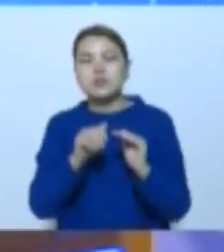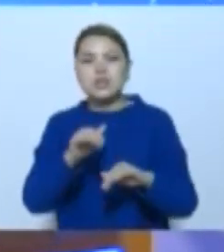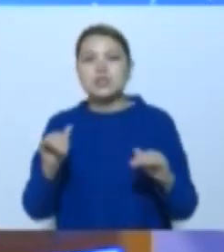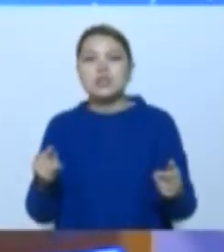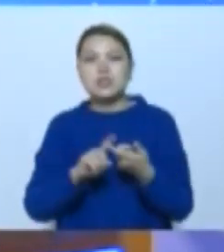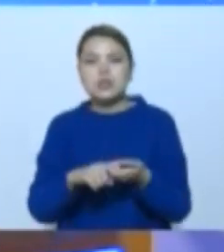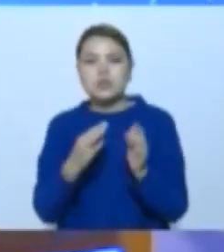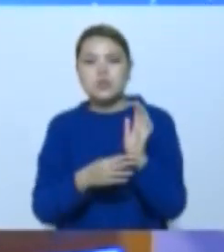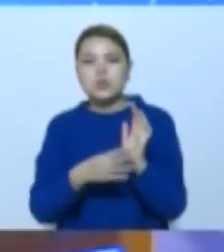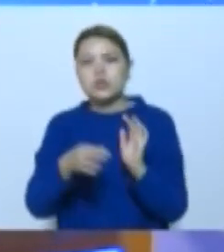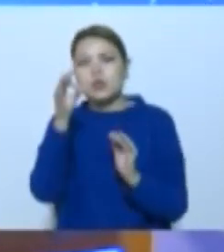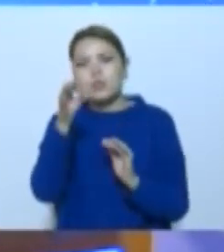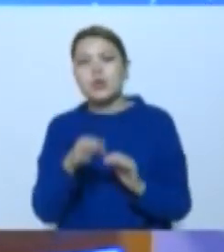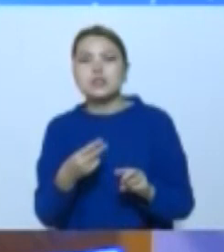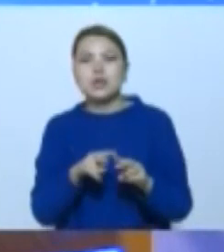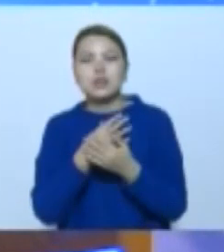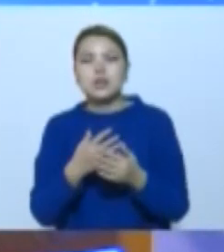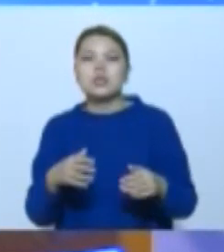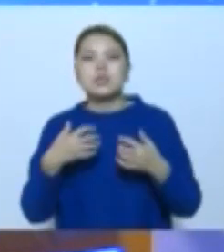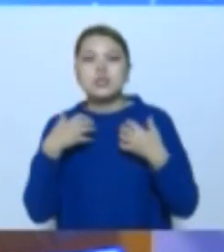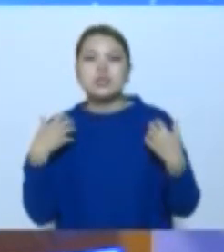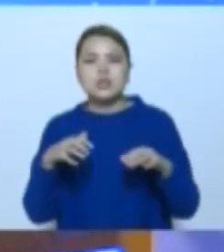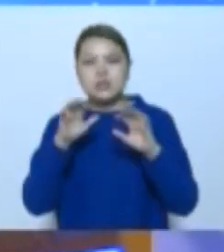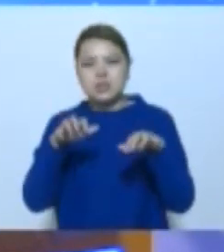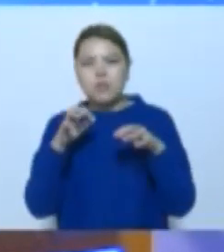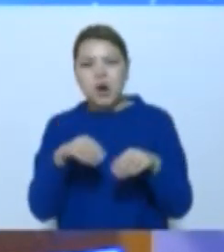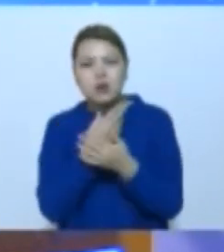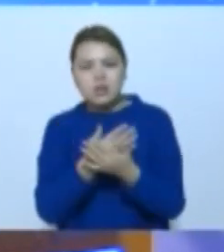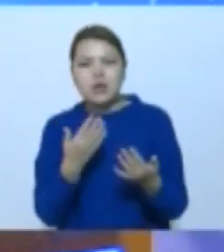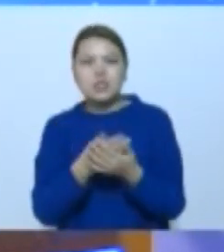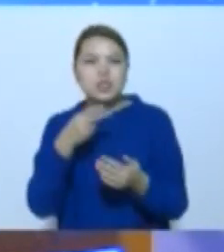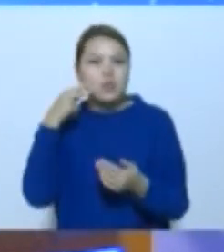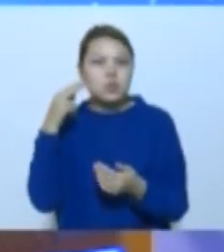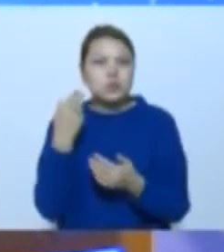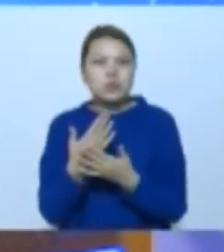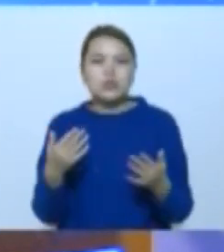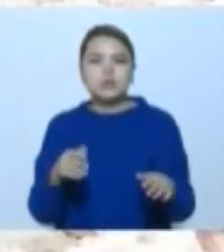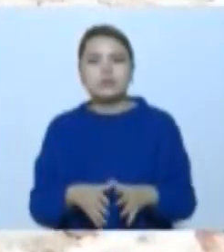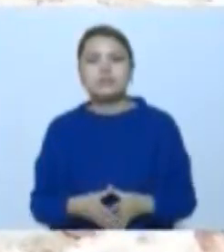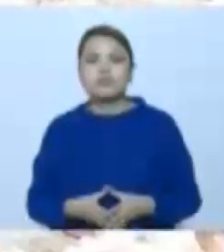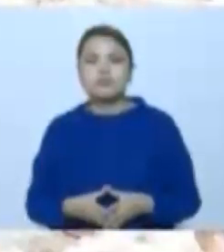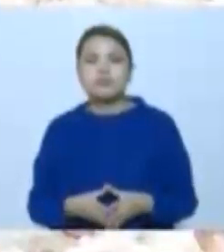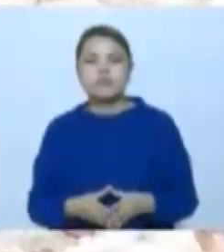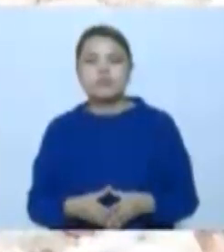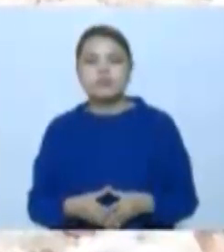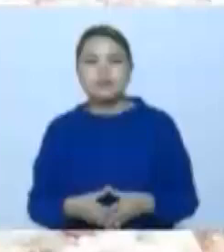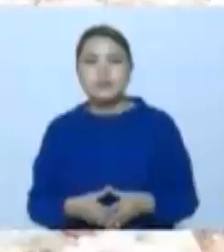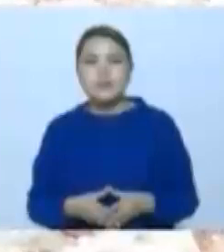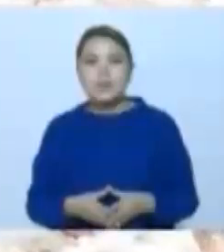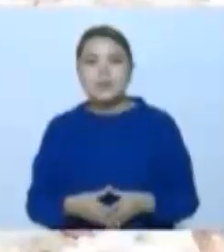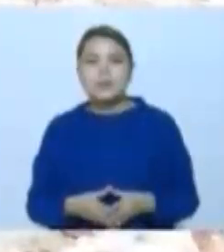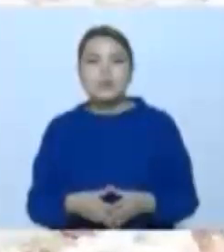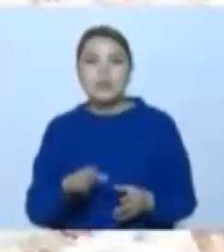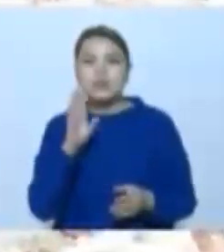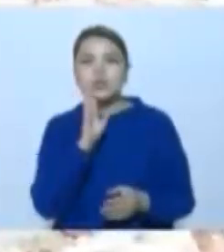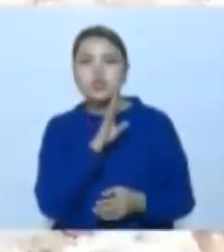Порядка 90% пострадавших покусали собаки, а остальные – кошки и различные насекомые. На женщину,